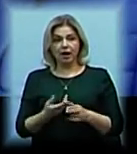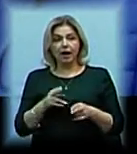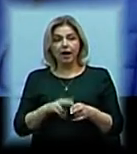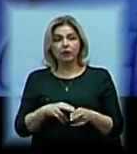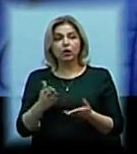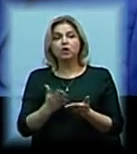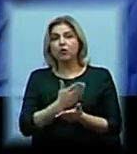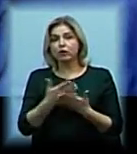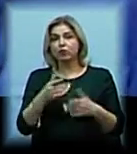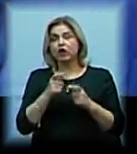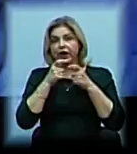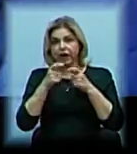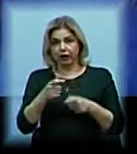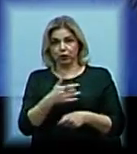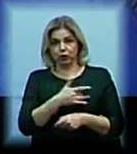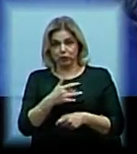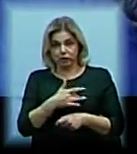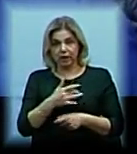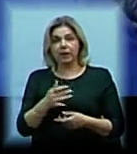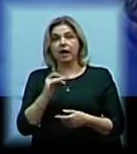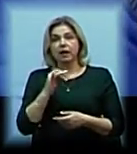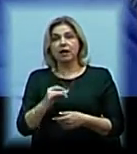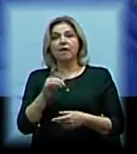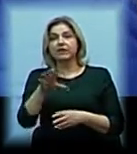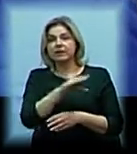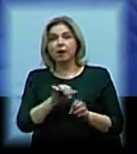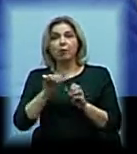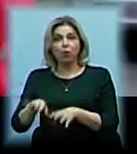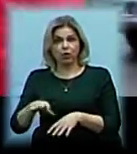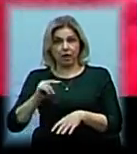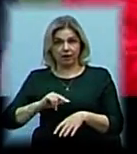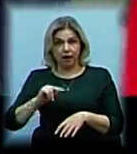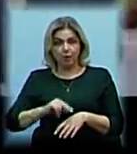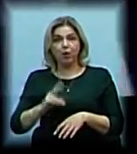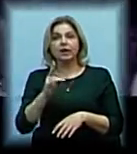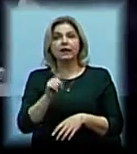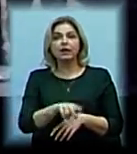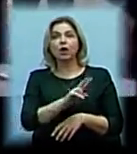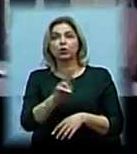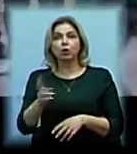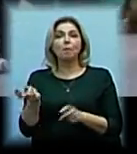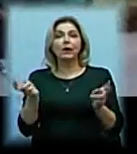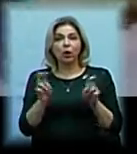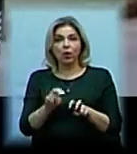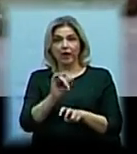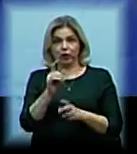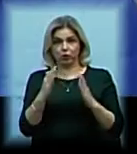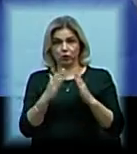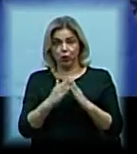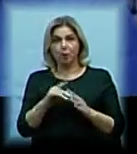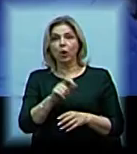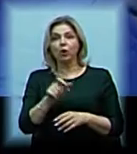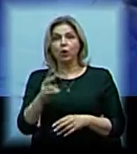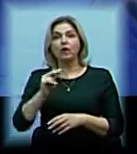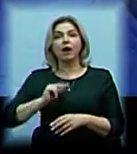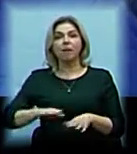нас крик душі. Ми сьогодні зміни, і всі покинули роботу, ті, що залишились на роботі, а всі поприходили з дому. Ці люди на